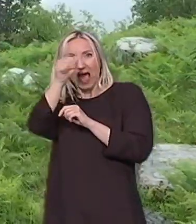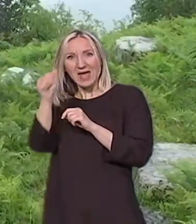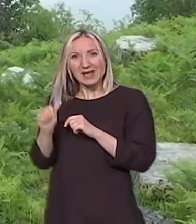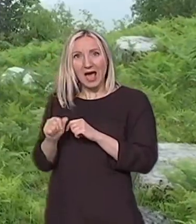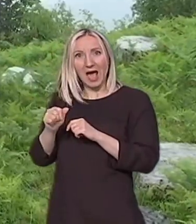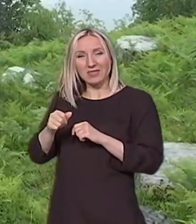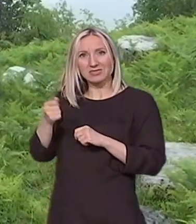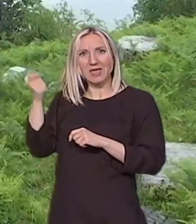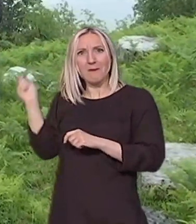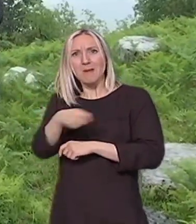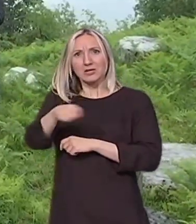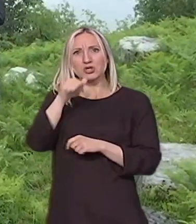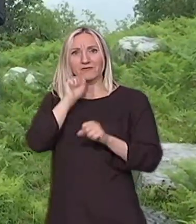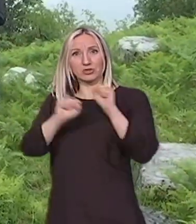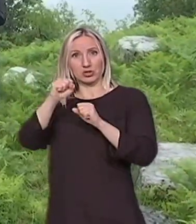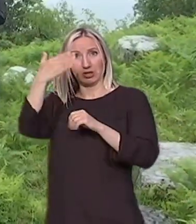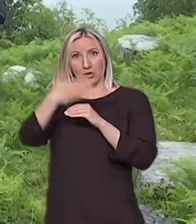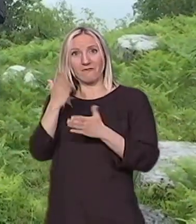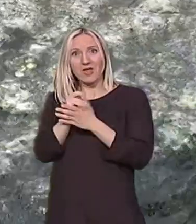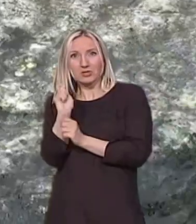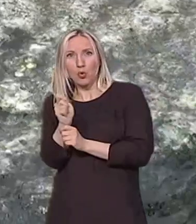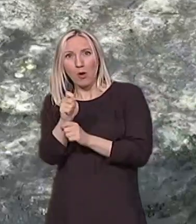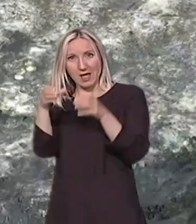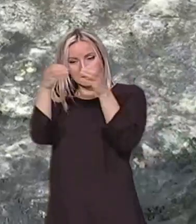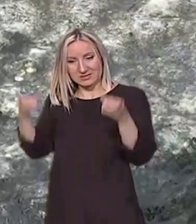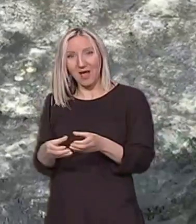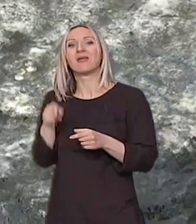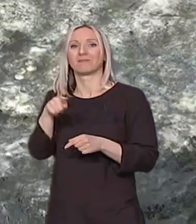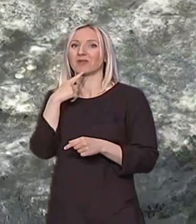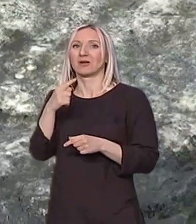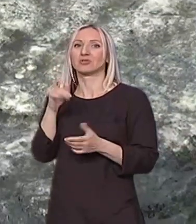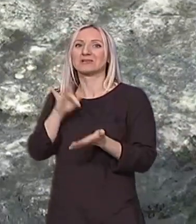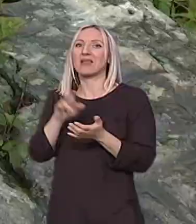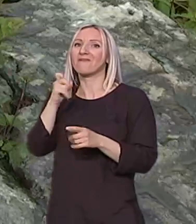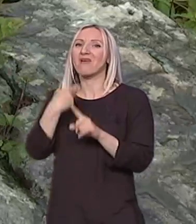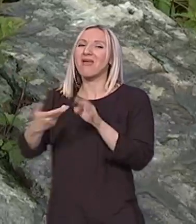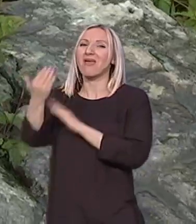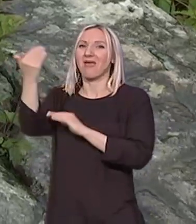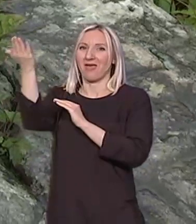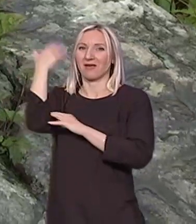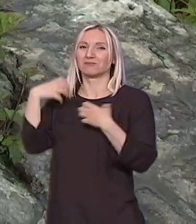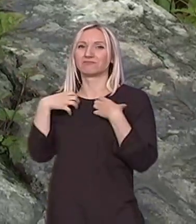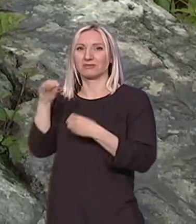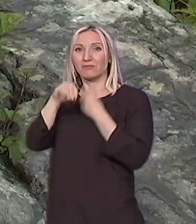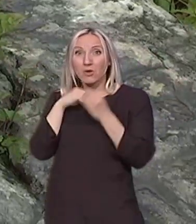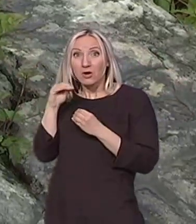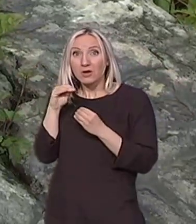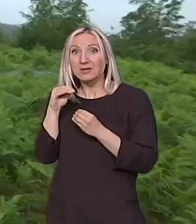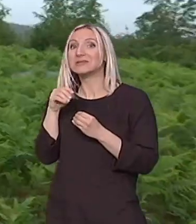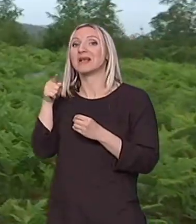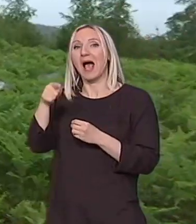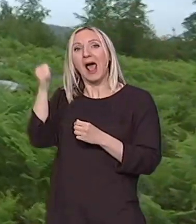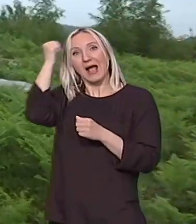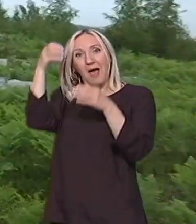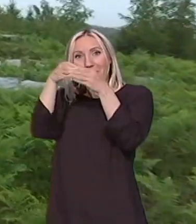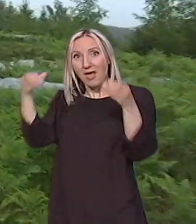na 18 dečaka, govore da su ovde sahranjivani i članovi srednjevekovne velmoške porodice. Ali stećci nisu jedino po čemu je